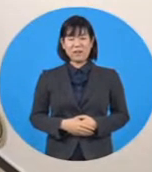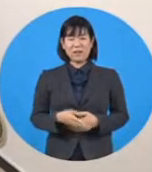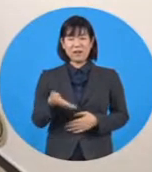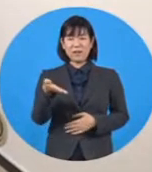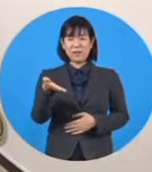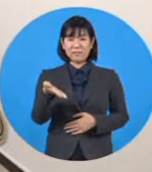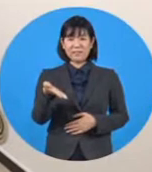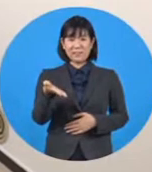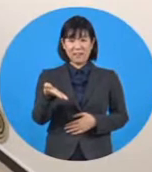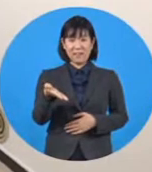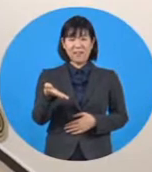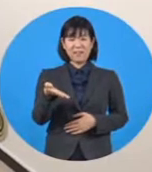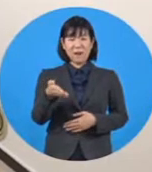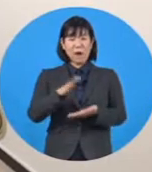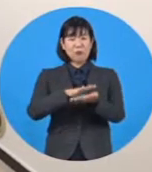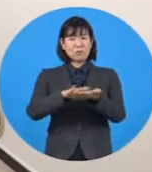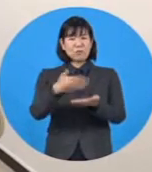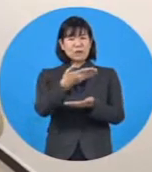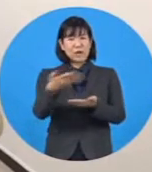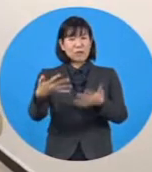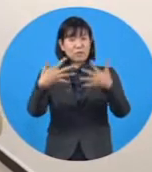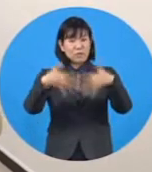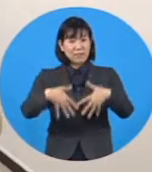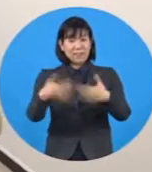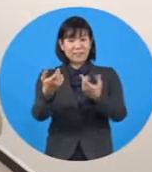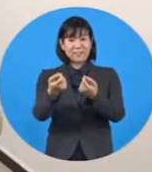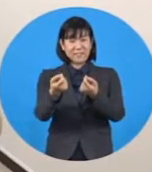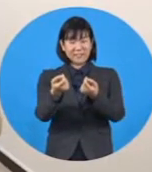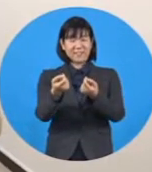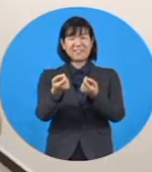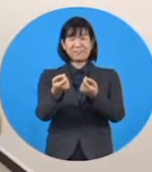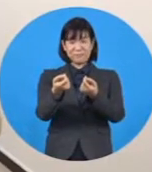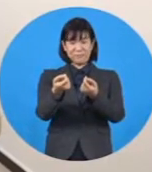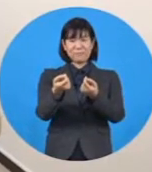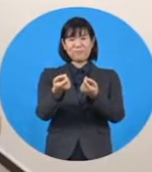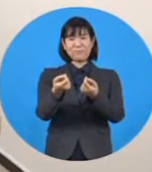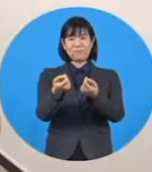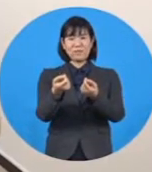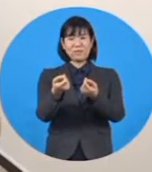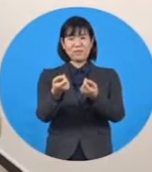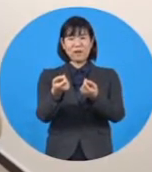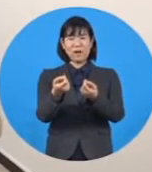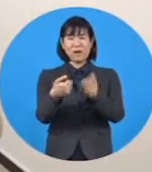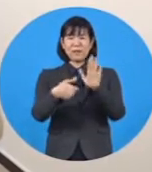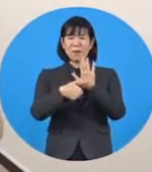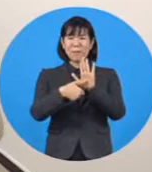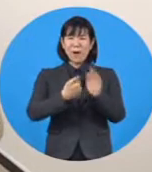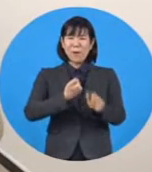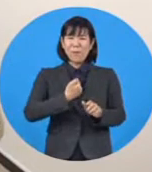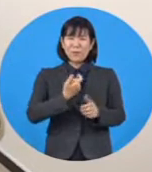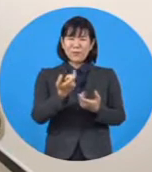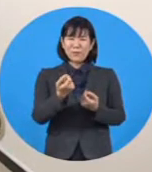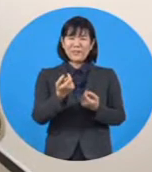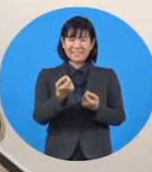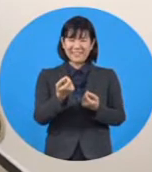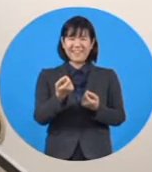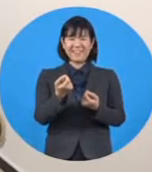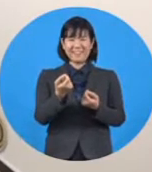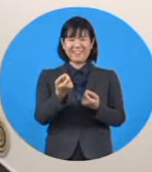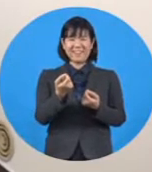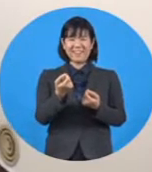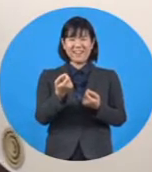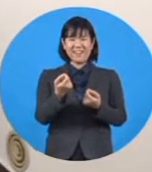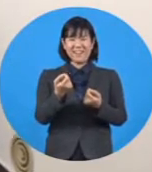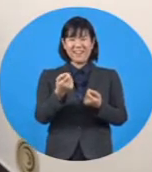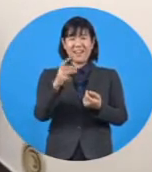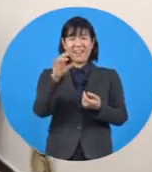こちらがその浄水装置、はい、キャリーピュアピュアですか？ そうです、はい。 変わった名前ですけれど。 そうですね、これ